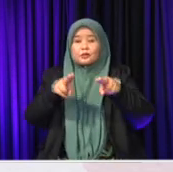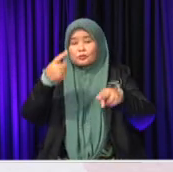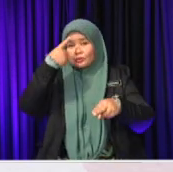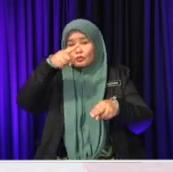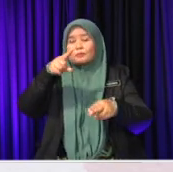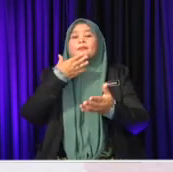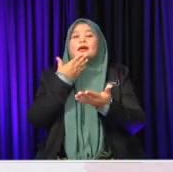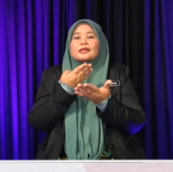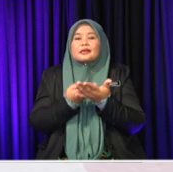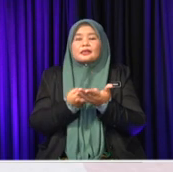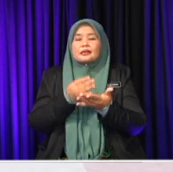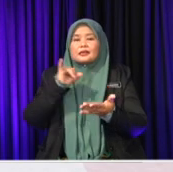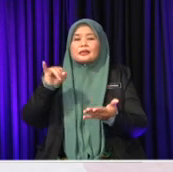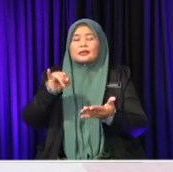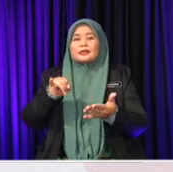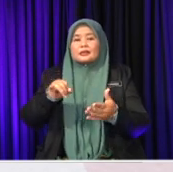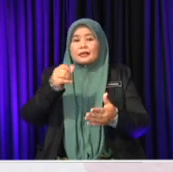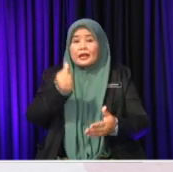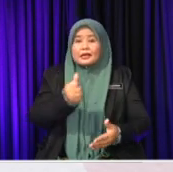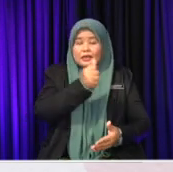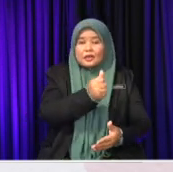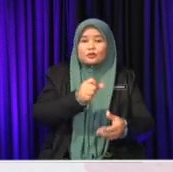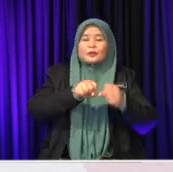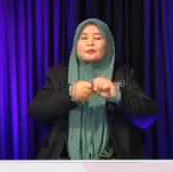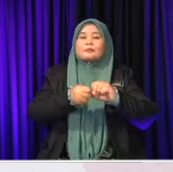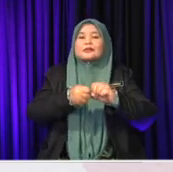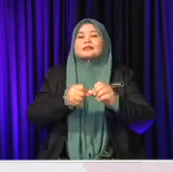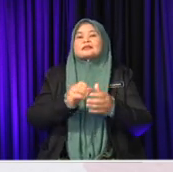akhlak supaya menjadi Insan bertakwa